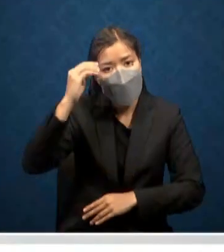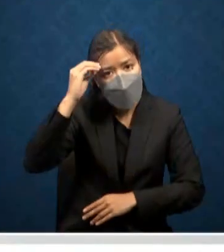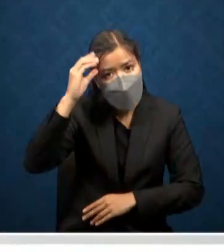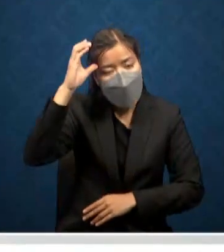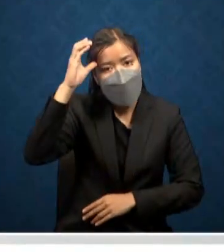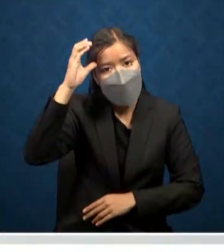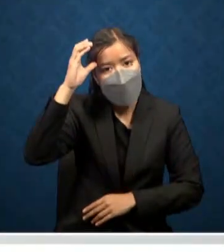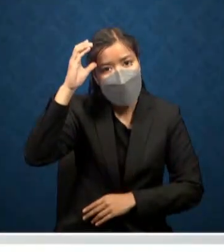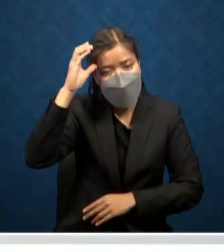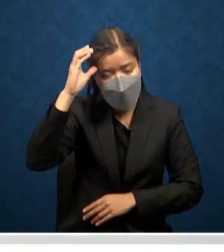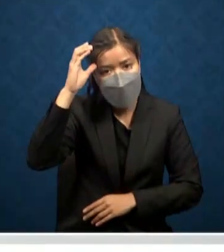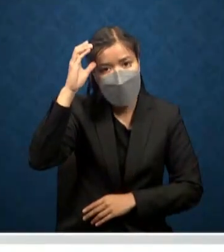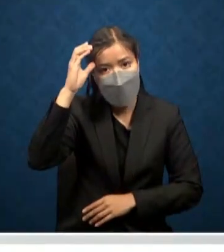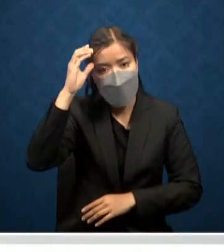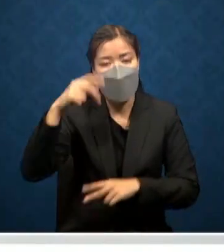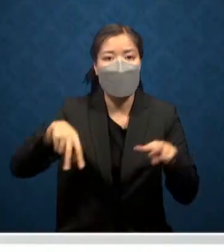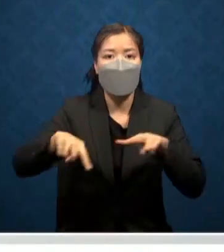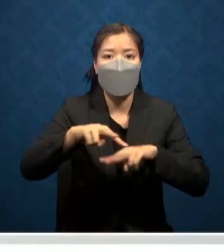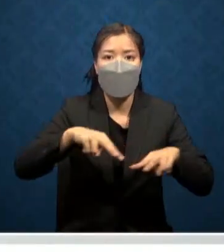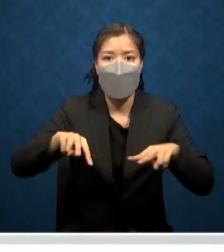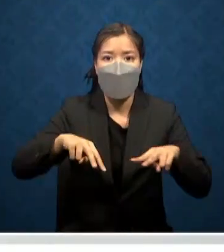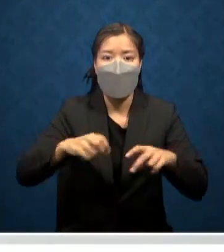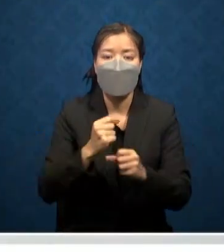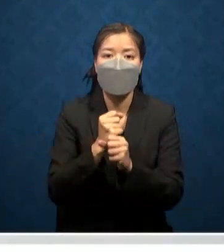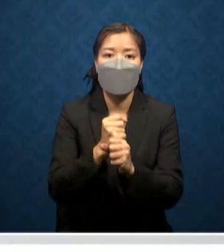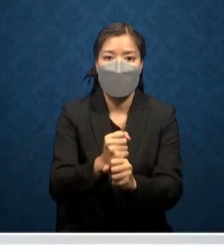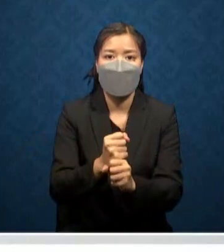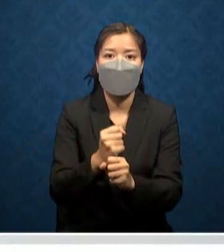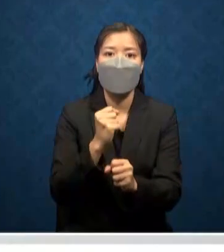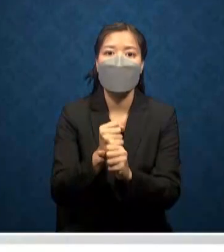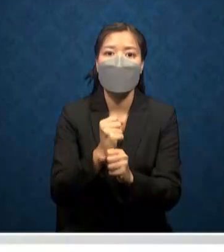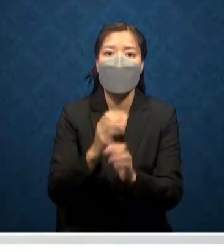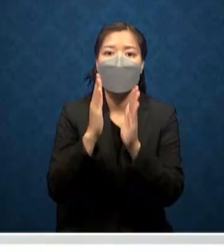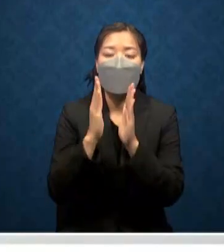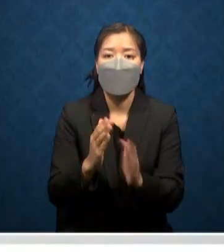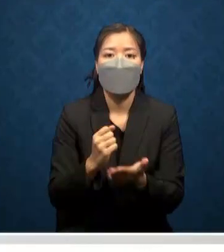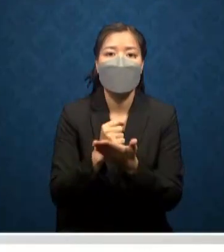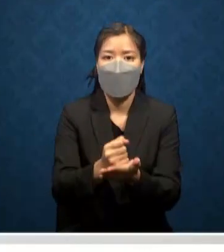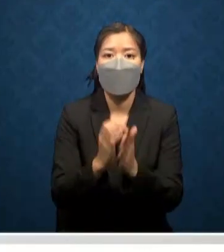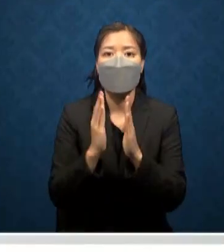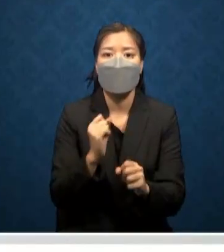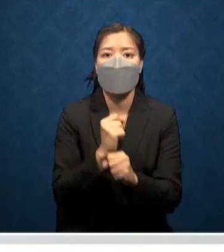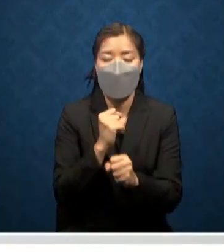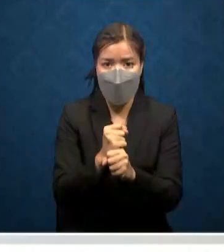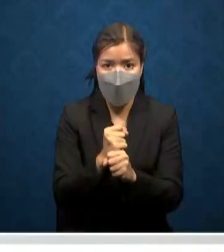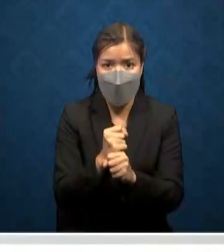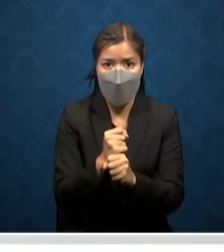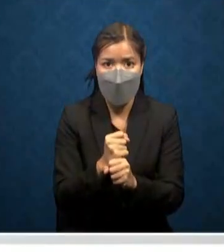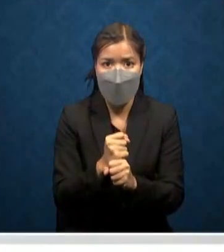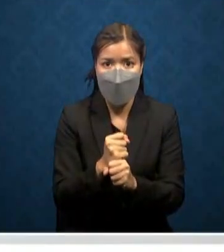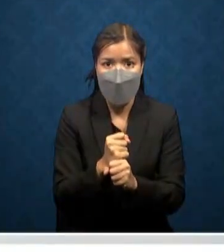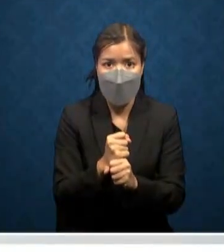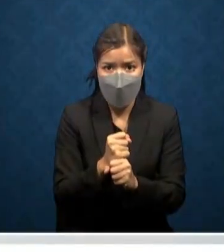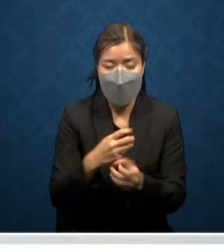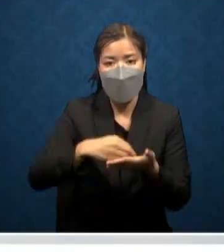ดูแลในกิจการการบริหารงานบุคคลนั้นอาจจะมีจำนวนไม่เพียงพอในจังหวัดที่มีสำนักงานเขตพื้นที่